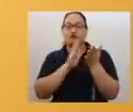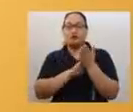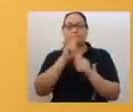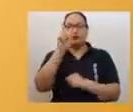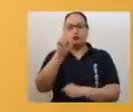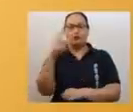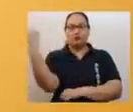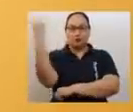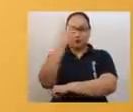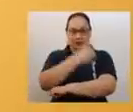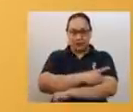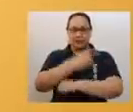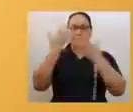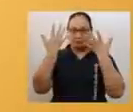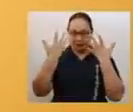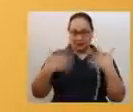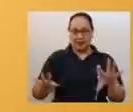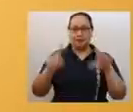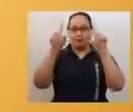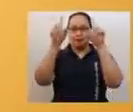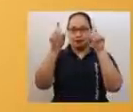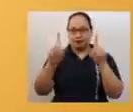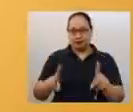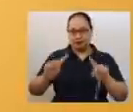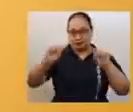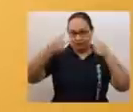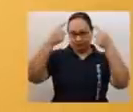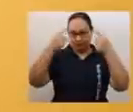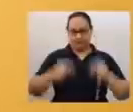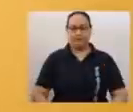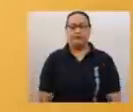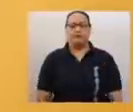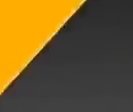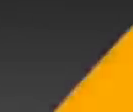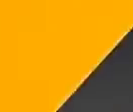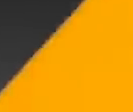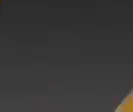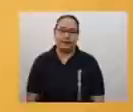paaralan 2 araw pagkatapos ng markahang pagsusulit.